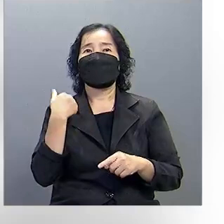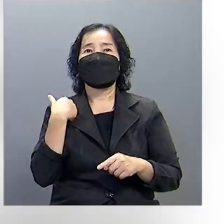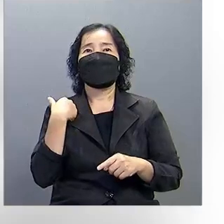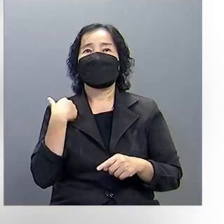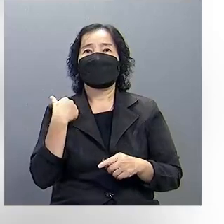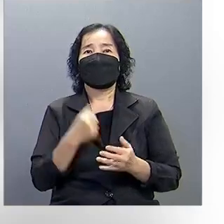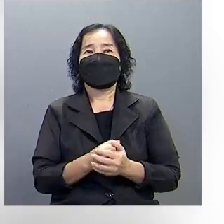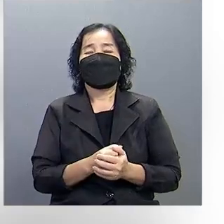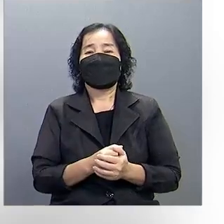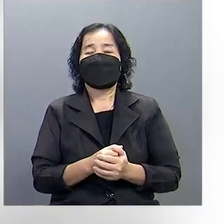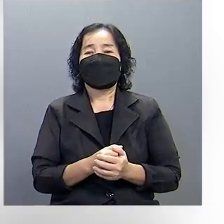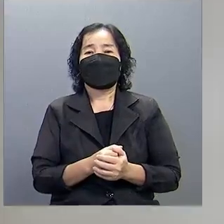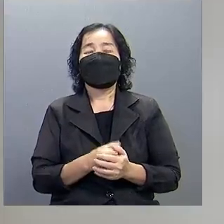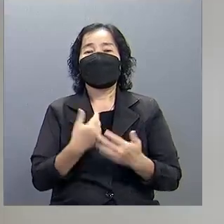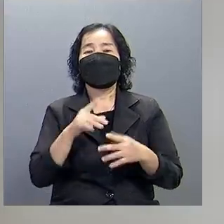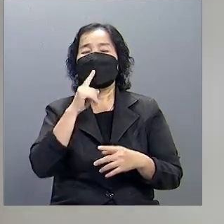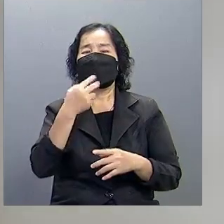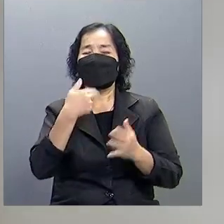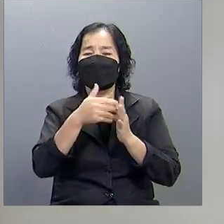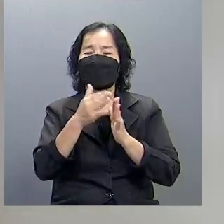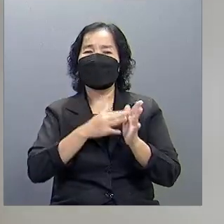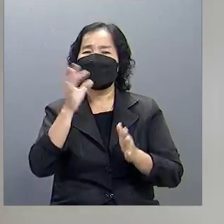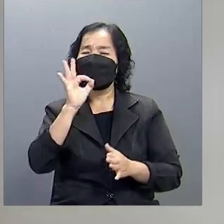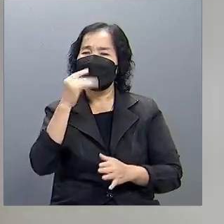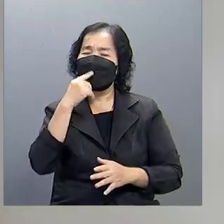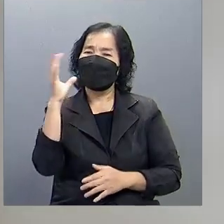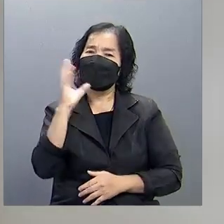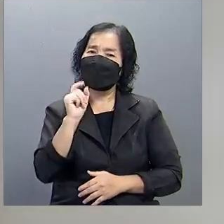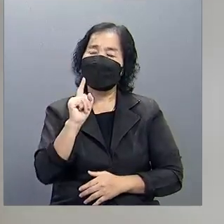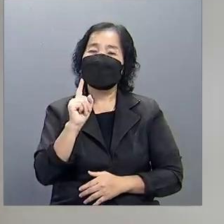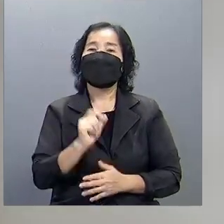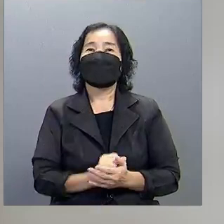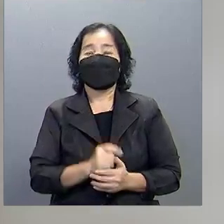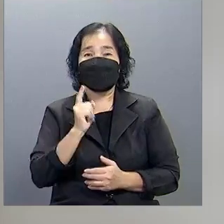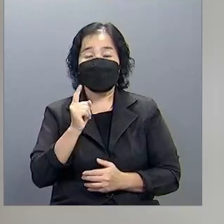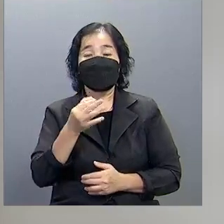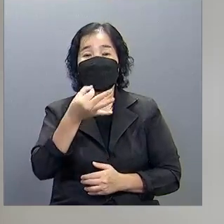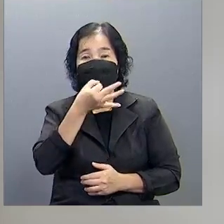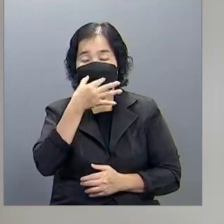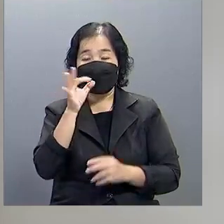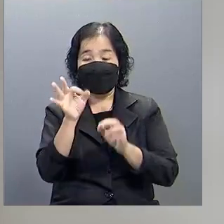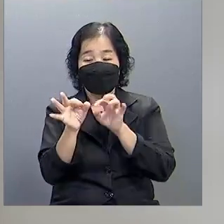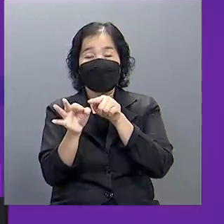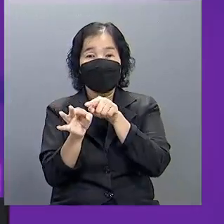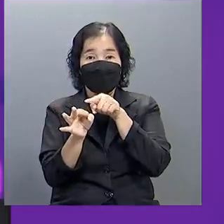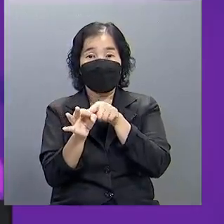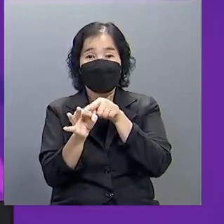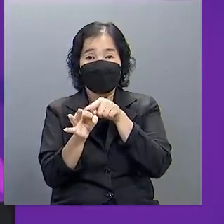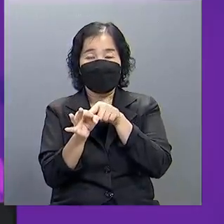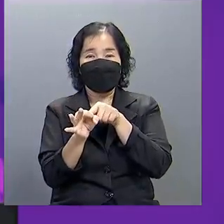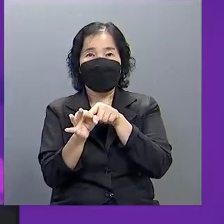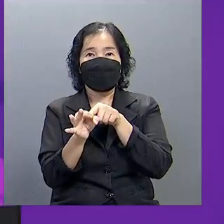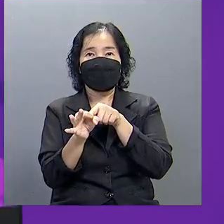ครับครับก็สีฟ้าที่เกิดขึ้นมันคืออ่าอันนี้สถานที่ดีจริงๆยาตัวนี้นะครับปูในคลาสสิกทำเนี่ยไม่มี